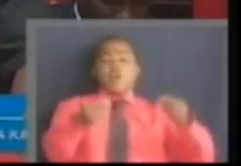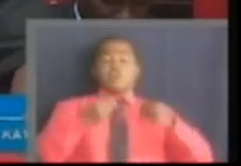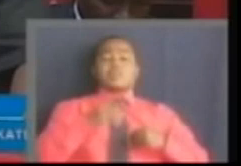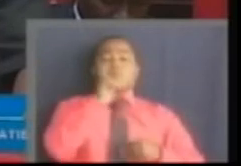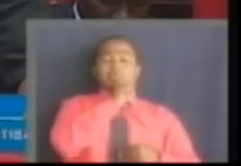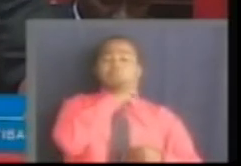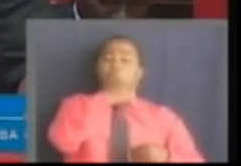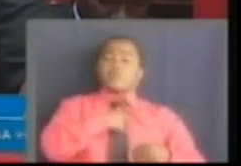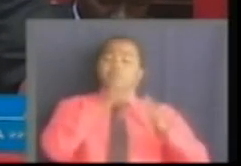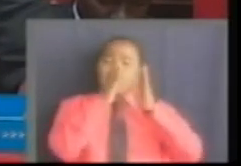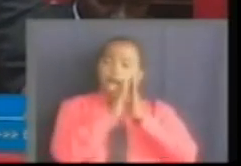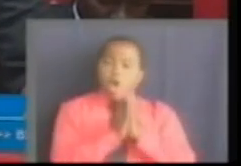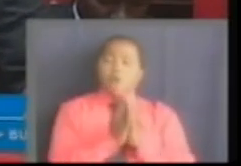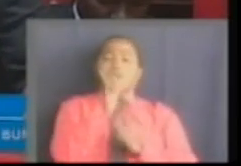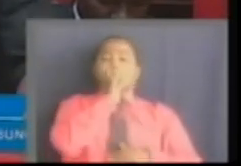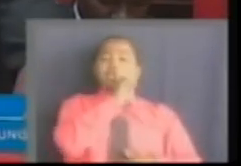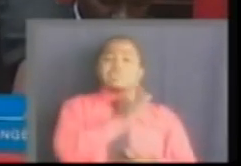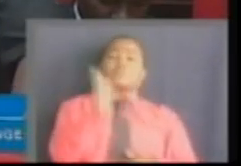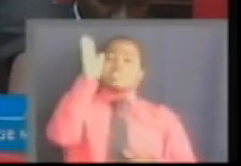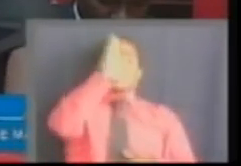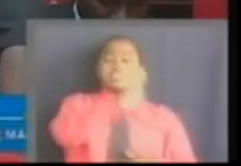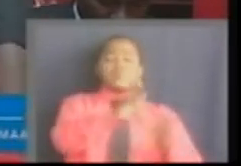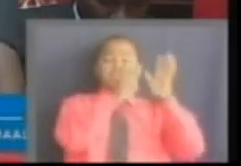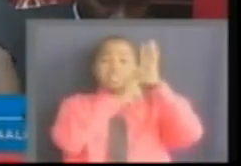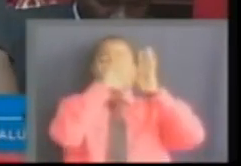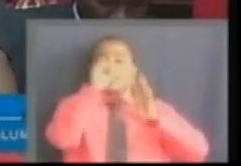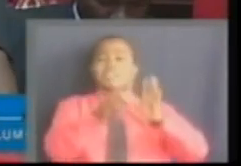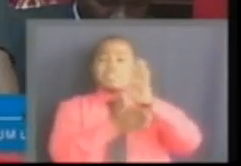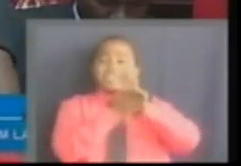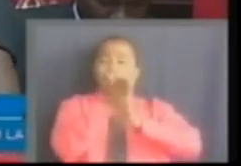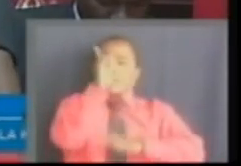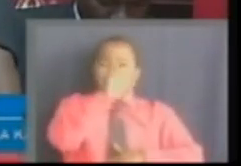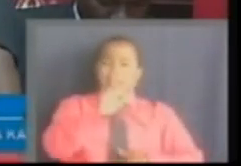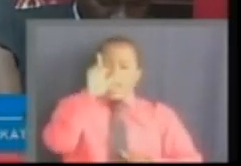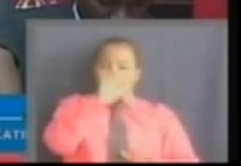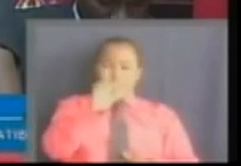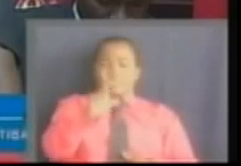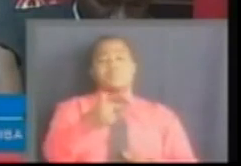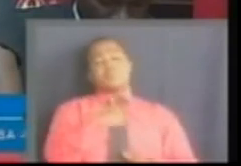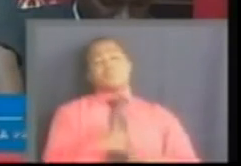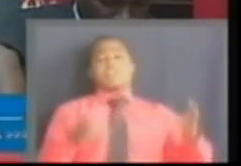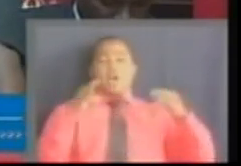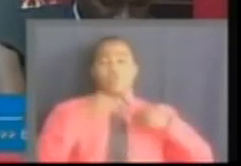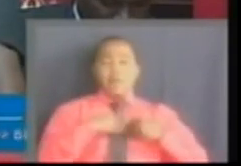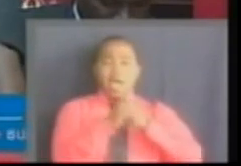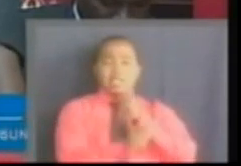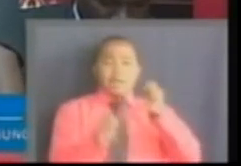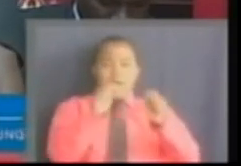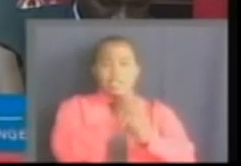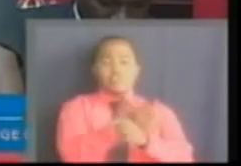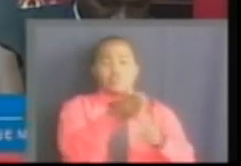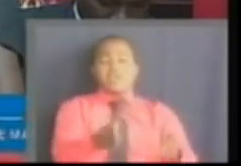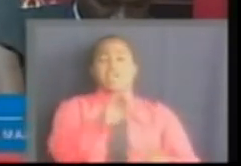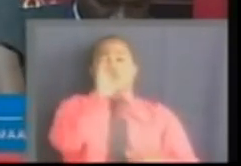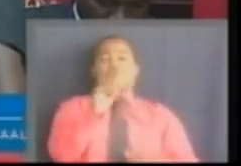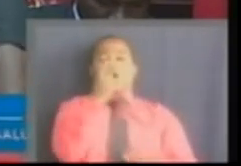majibu, siku 70 zilianza lini? Mheshimiwa mwenyekiti, baada ya hayo mimi naunga mkono marekebisho haya. Jumamosi iwe siku ya